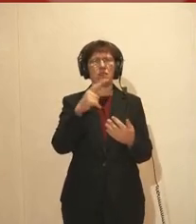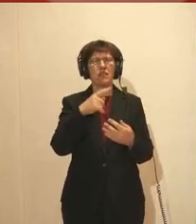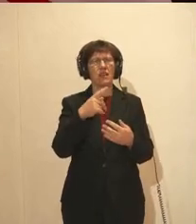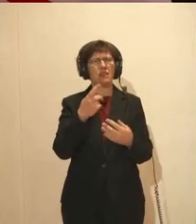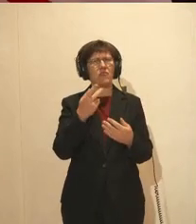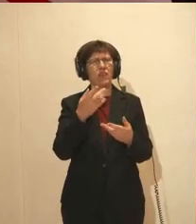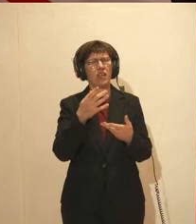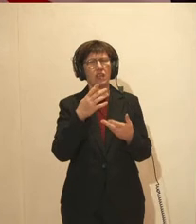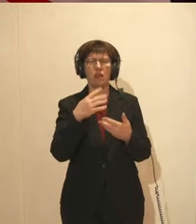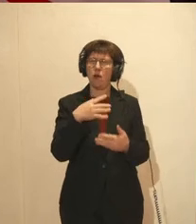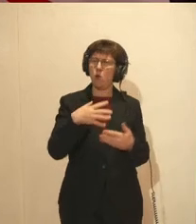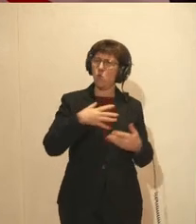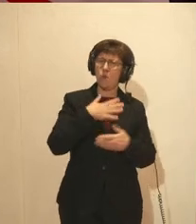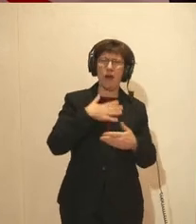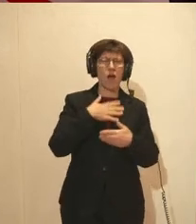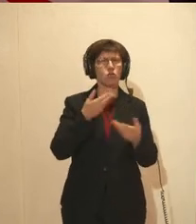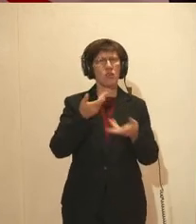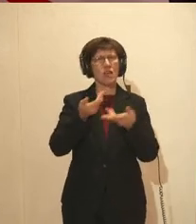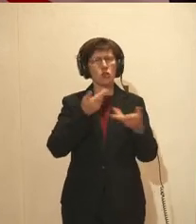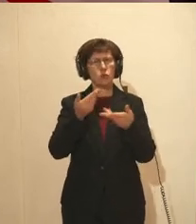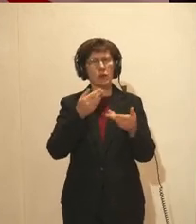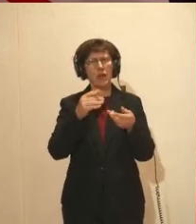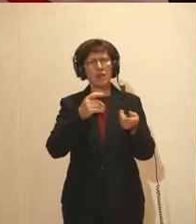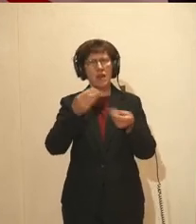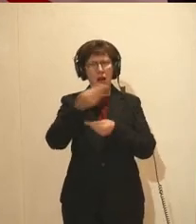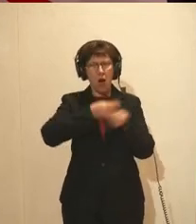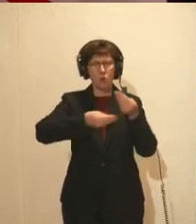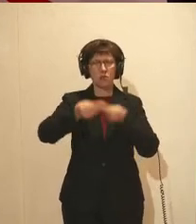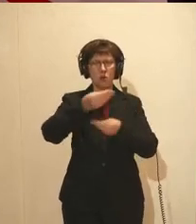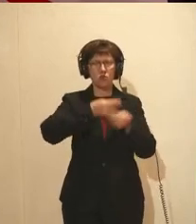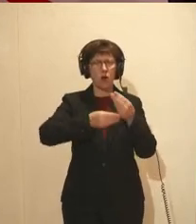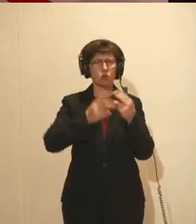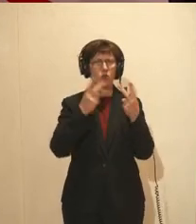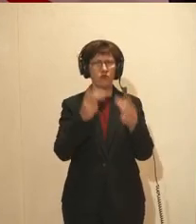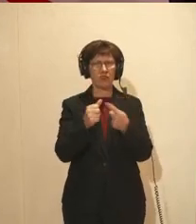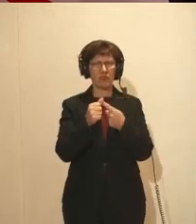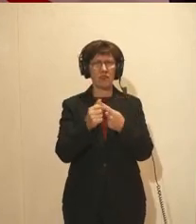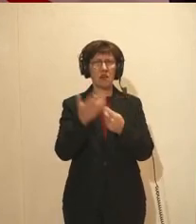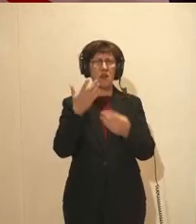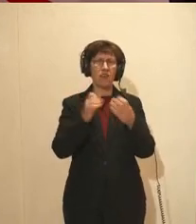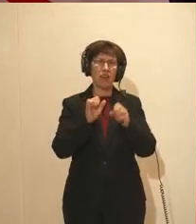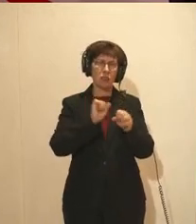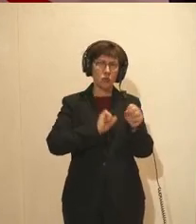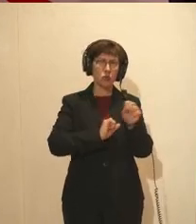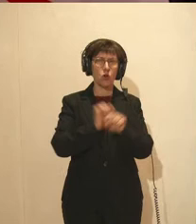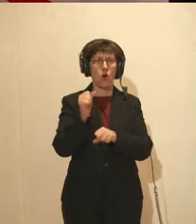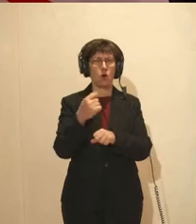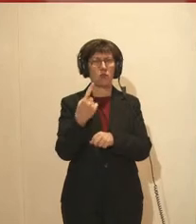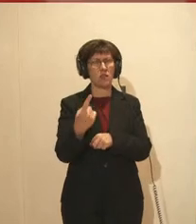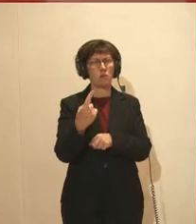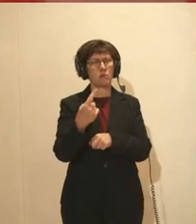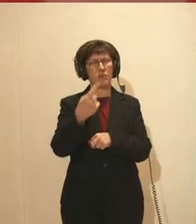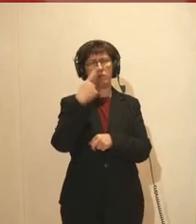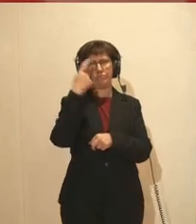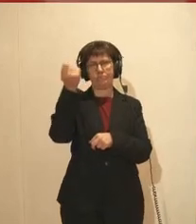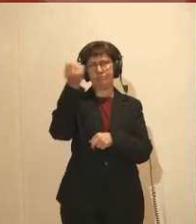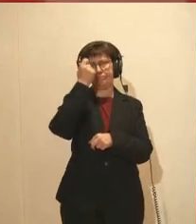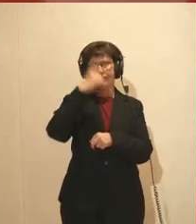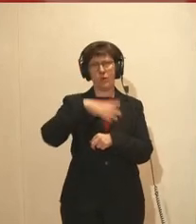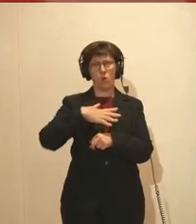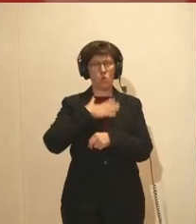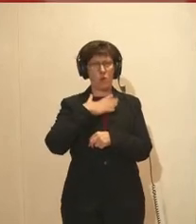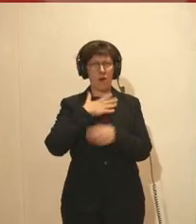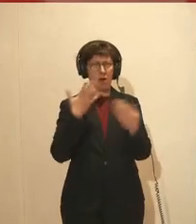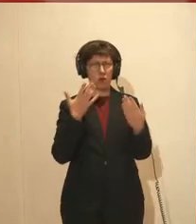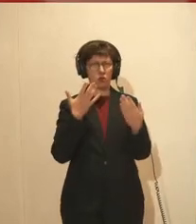im gespräch darüber seit und beim austausch zu den themen die euch wichtig sind gab es vielleicht trotzdem was was euch jetzt überrascht hat oder